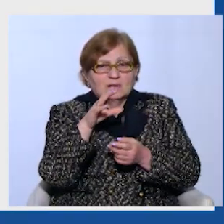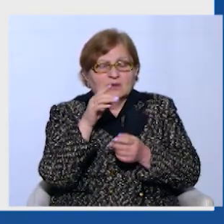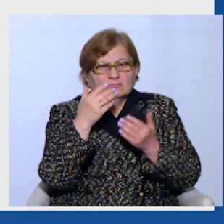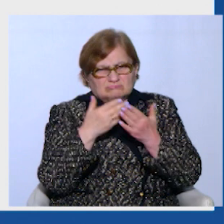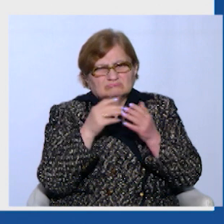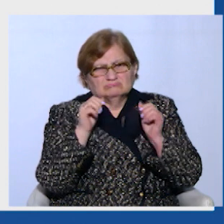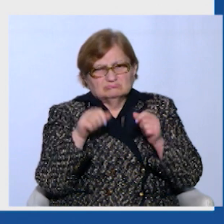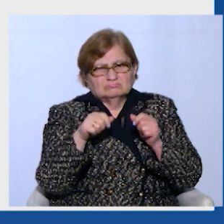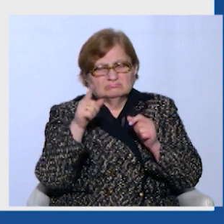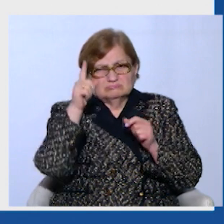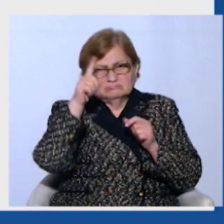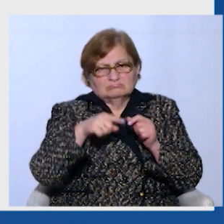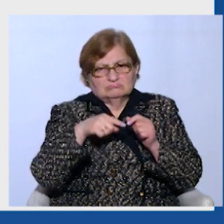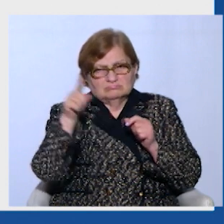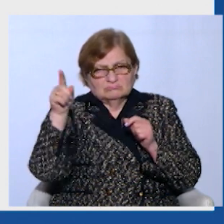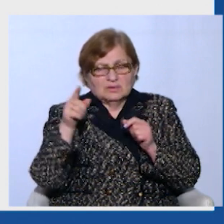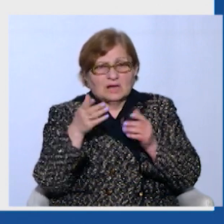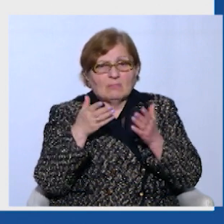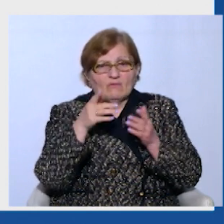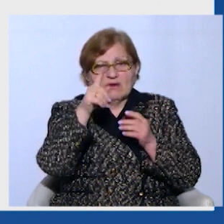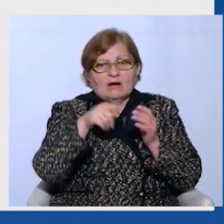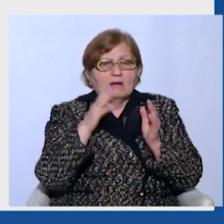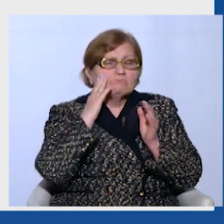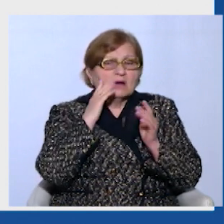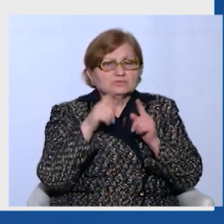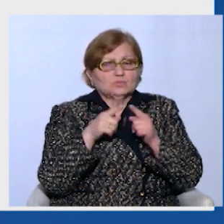დაუშვათ პერპენდიკულარი და გამოგვივა მართკუთხა სამკუთხედი